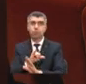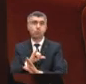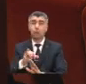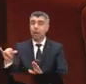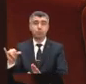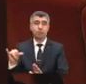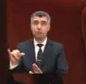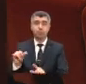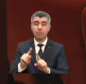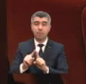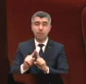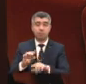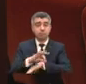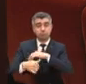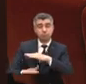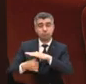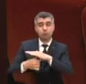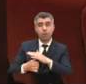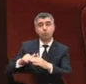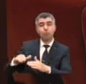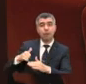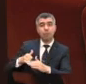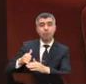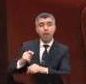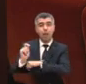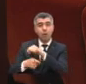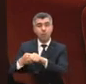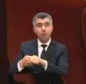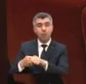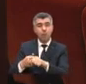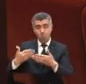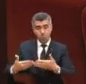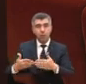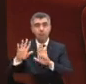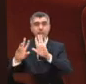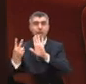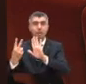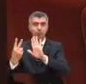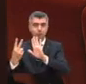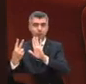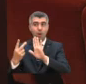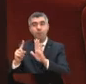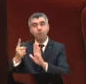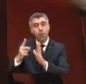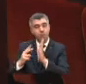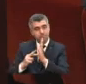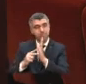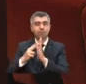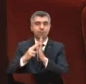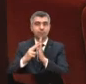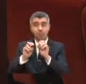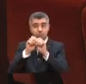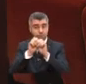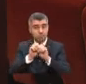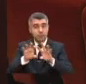عمر ما كانت كتكون عندنا وكالات خاصه بالشباب ديال العالم القروي، اليوم عندنا 12. هذه البدايه ما غاديش نجي نحط بجميع البوادي